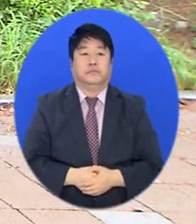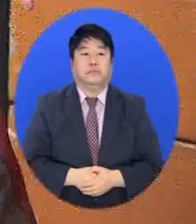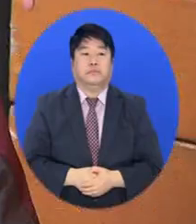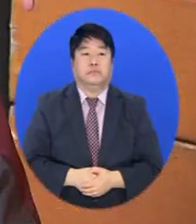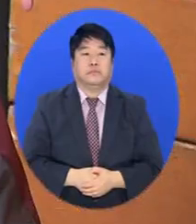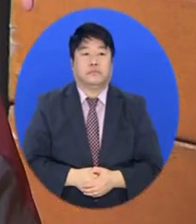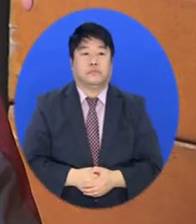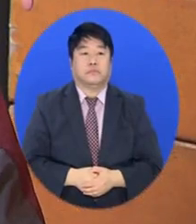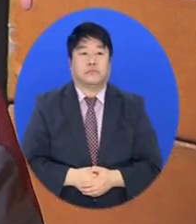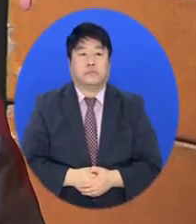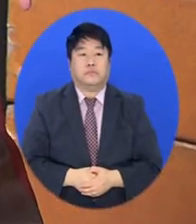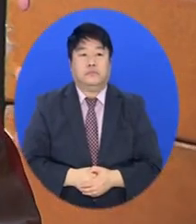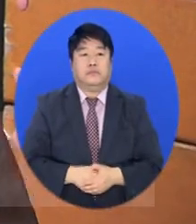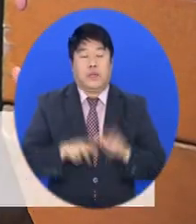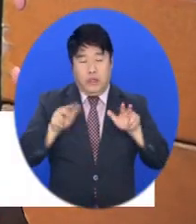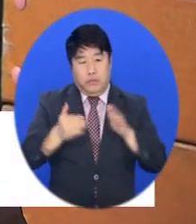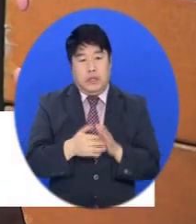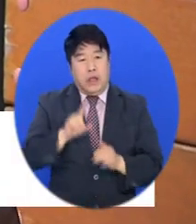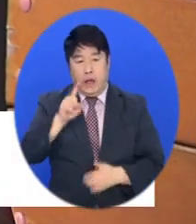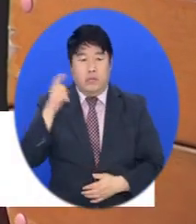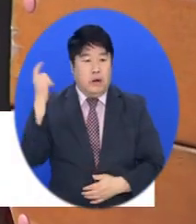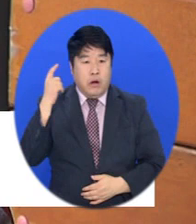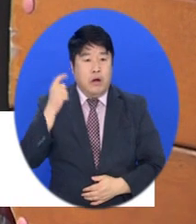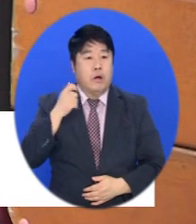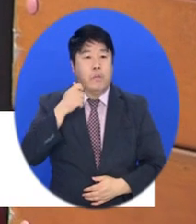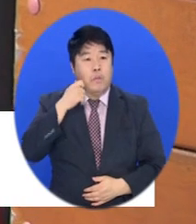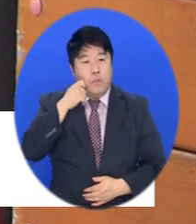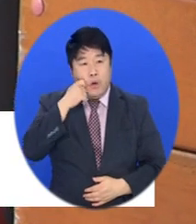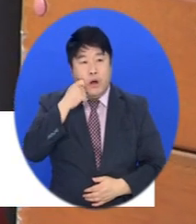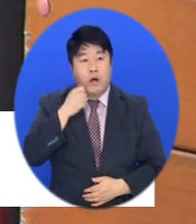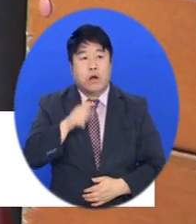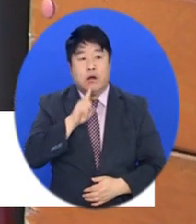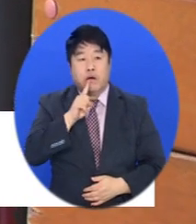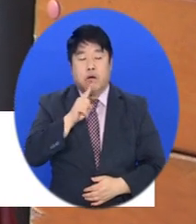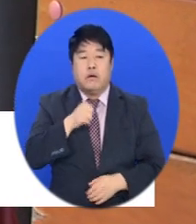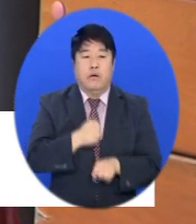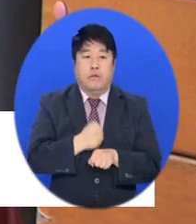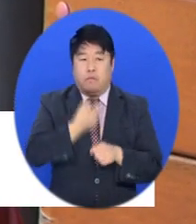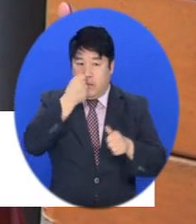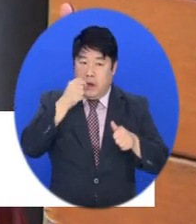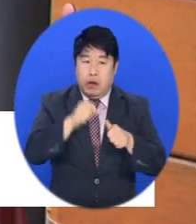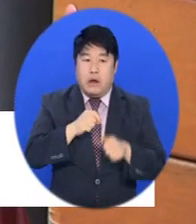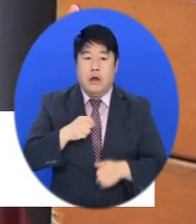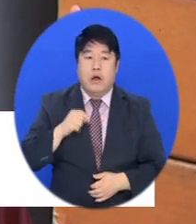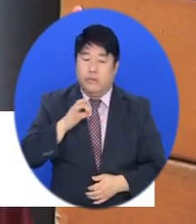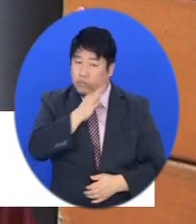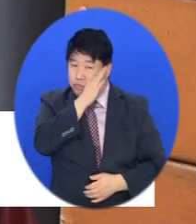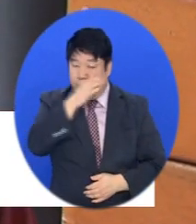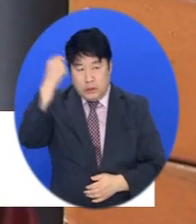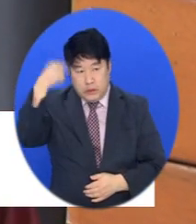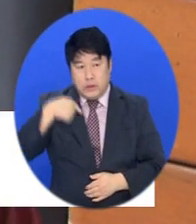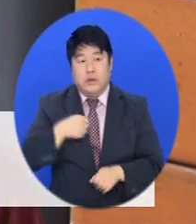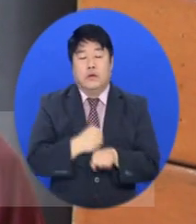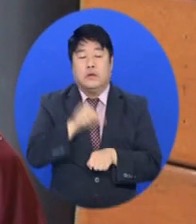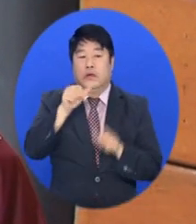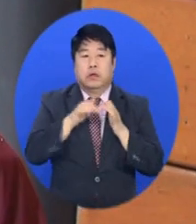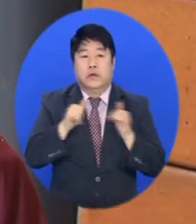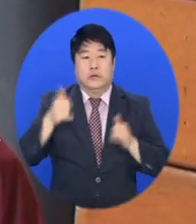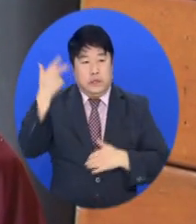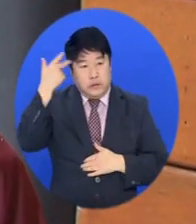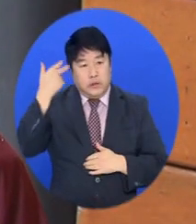내려요. 지금껏 한 번도 들어보지 못했던 말에 모멸감과 수치심을 느낀 A씨는 정신과